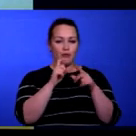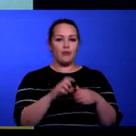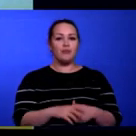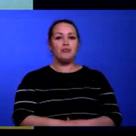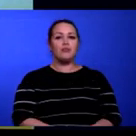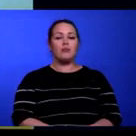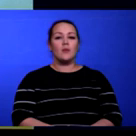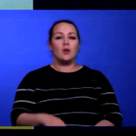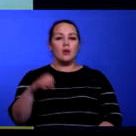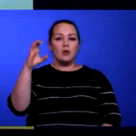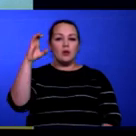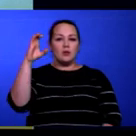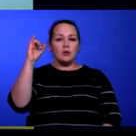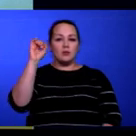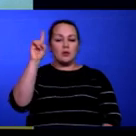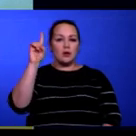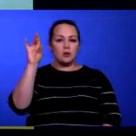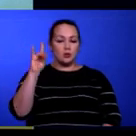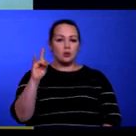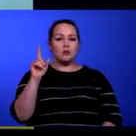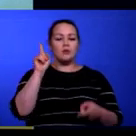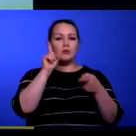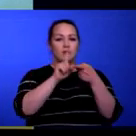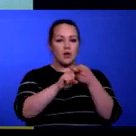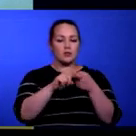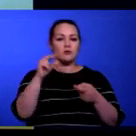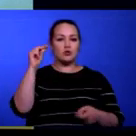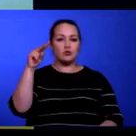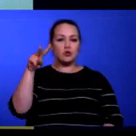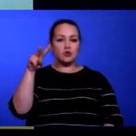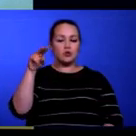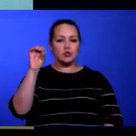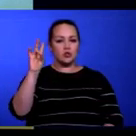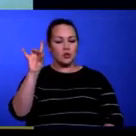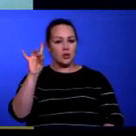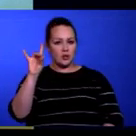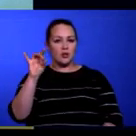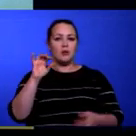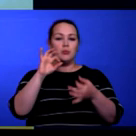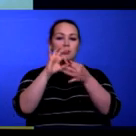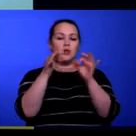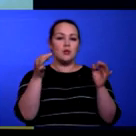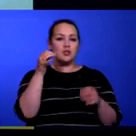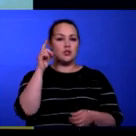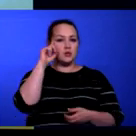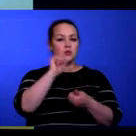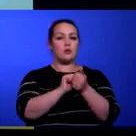союзы связывают члены предложения запомните ребята